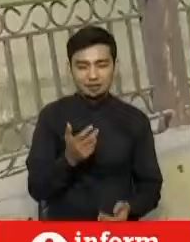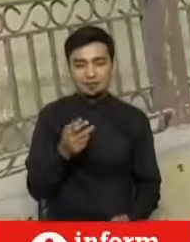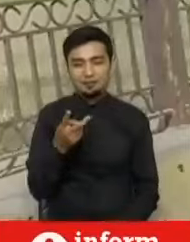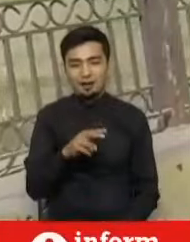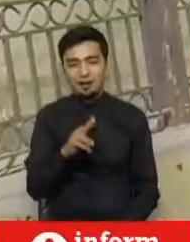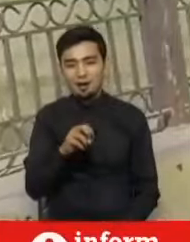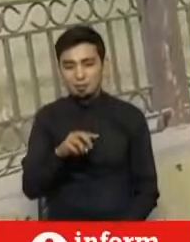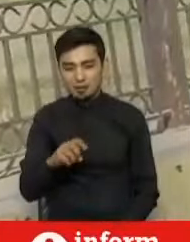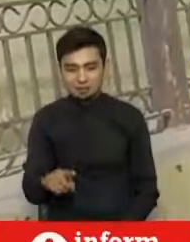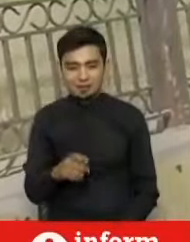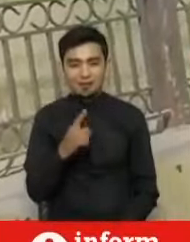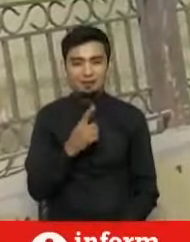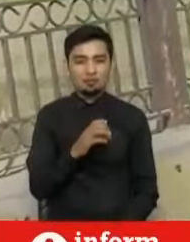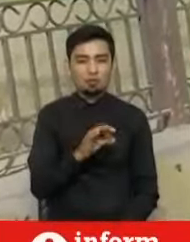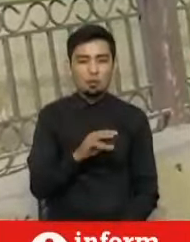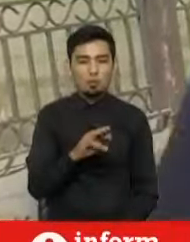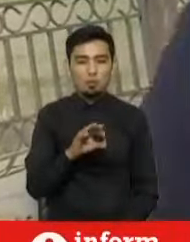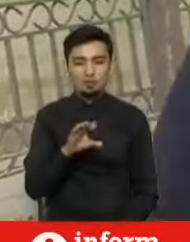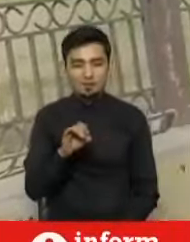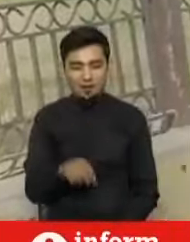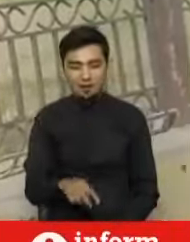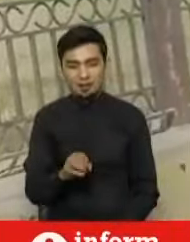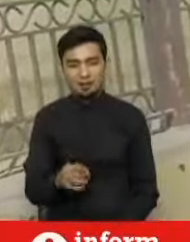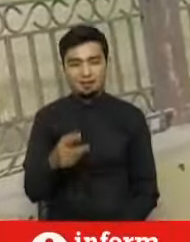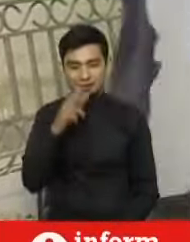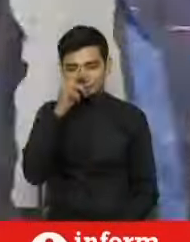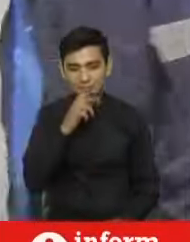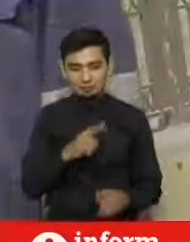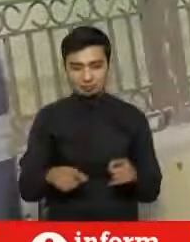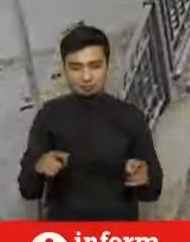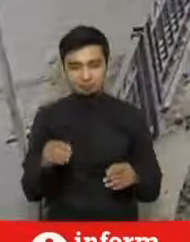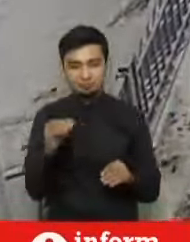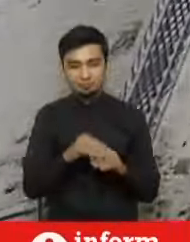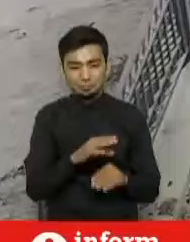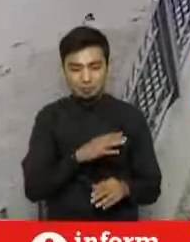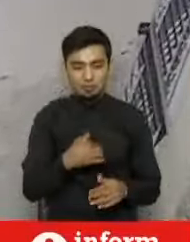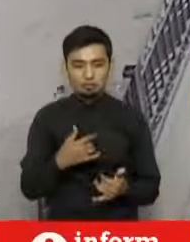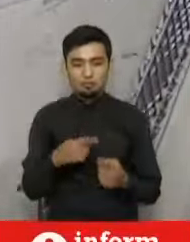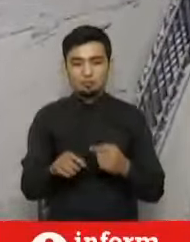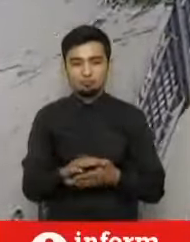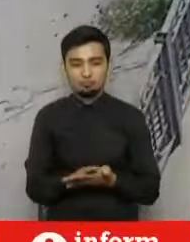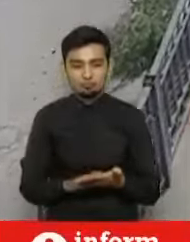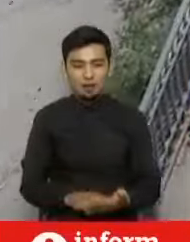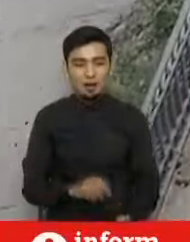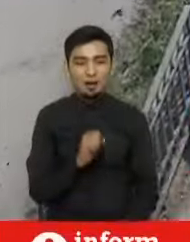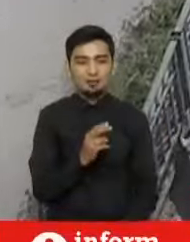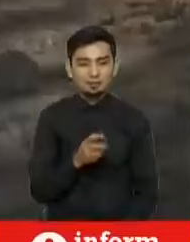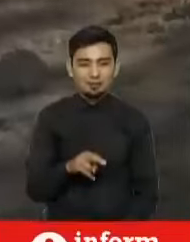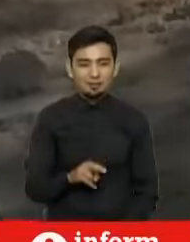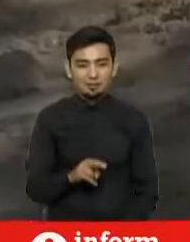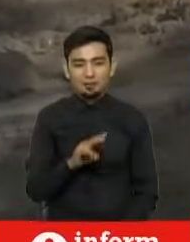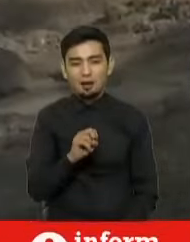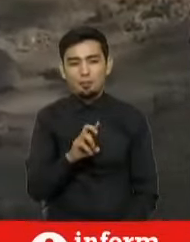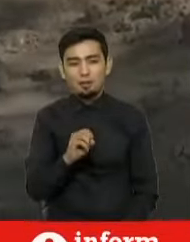самосвал. Разбираем дамбы, построенные здесь 3 месяца назад. Приводим набережную в порядок. По итогам акции с набережной рабочие